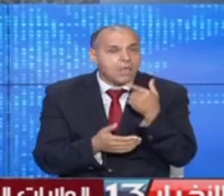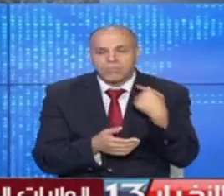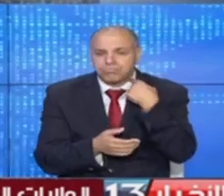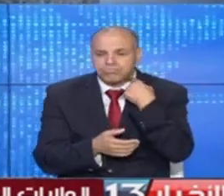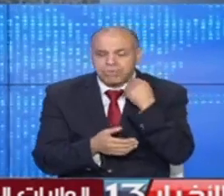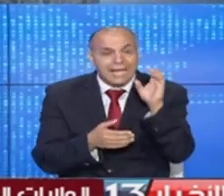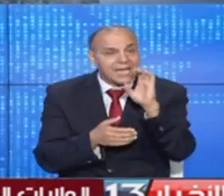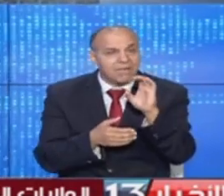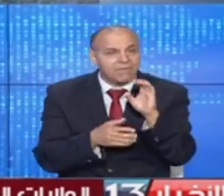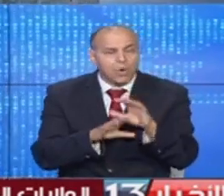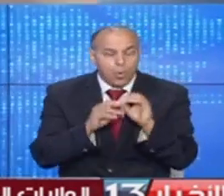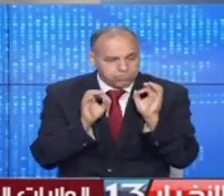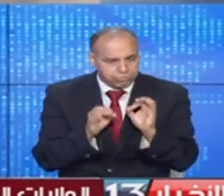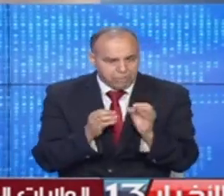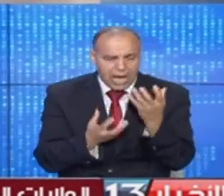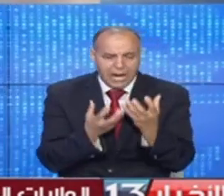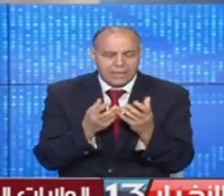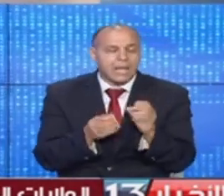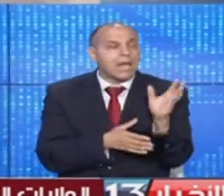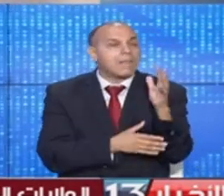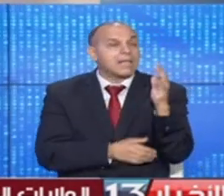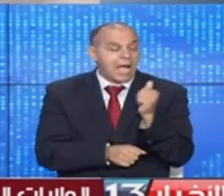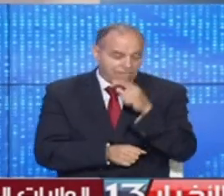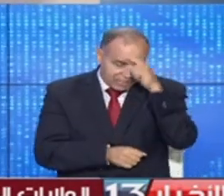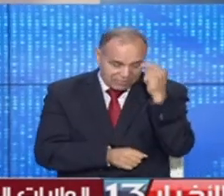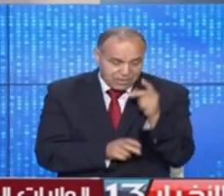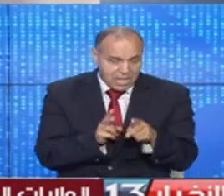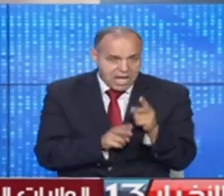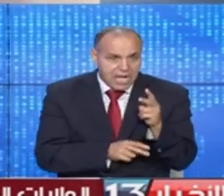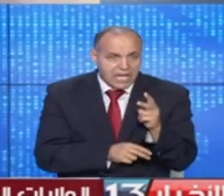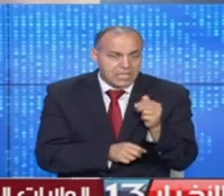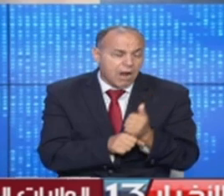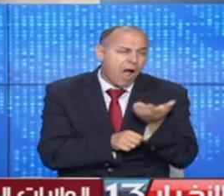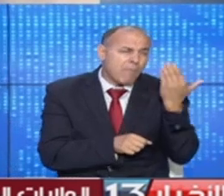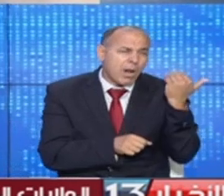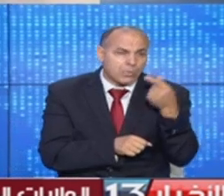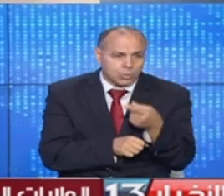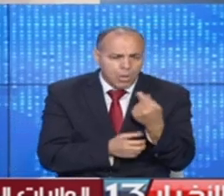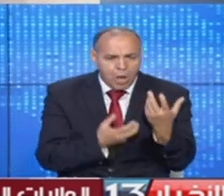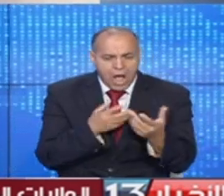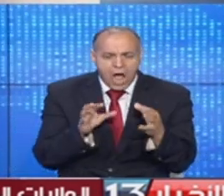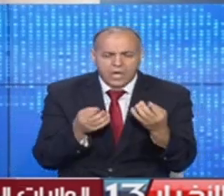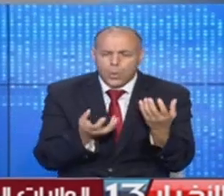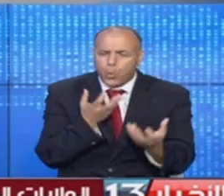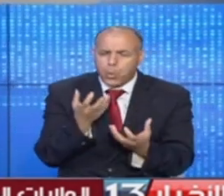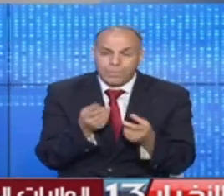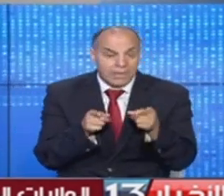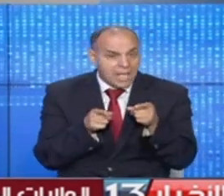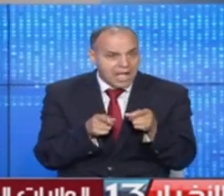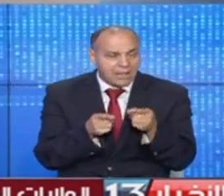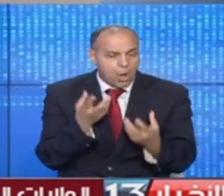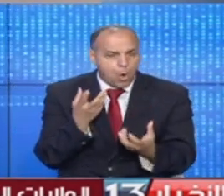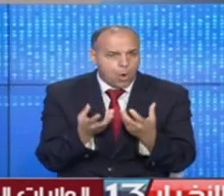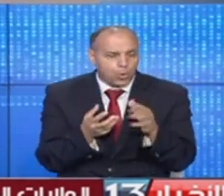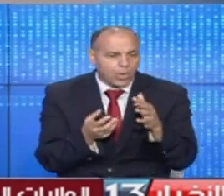كاليفورنيا بالفعل في حرائق الغابات هذا الصيف اكثر من اي عام سابق مع اندلاع عشره الحرائق حيث احرقت